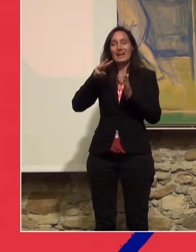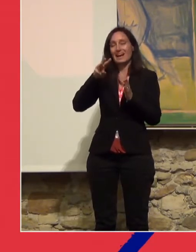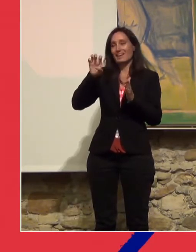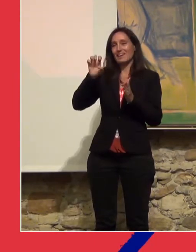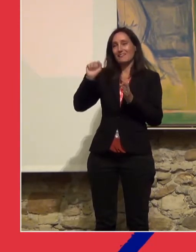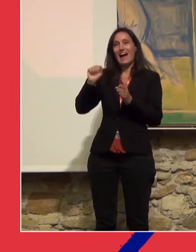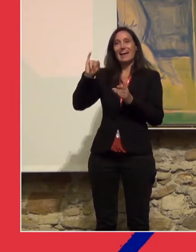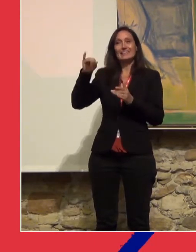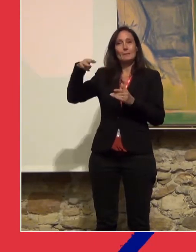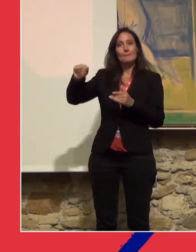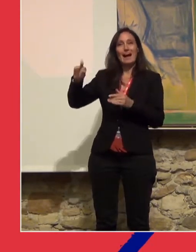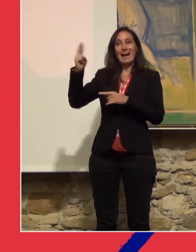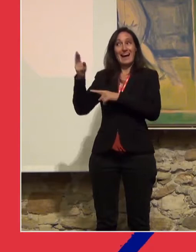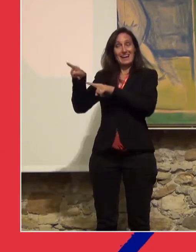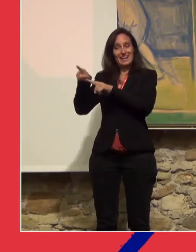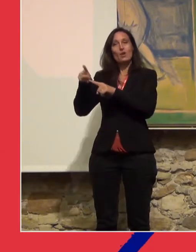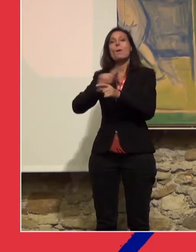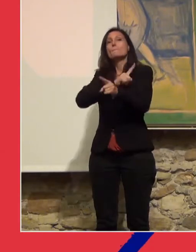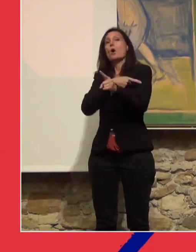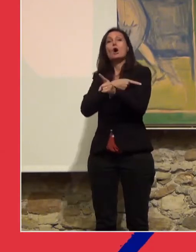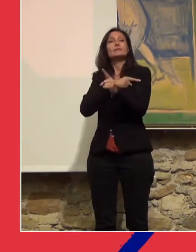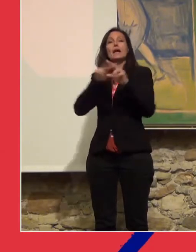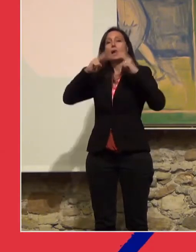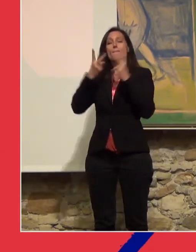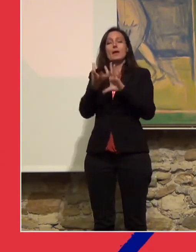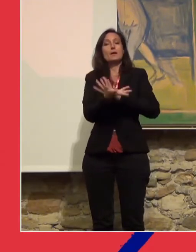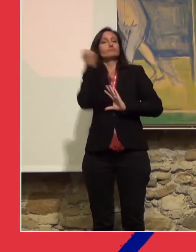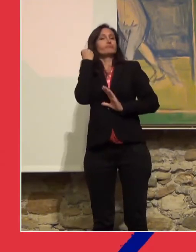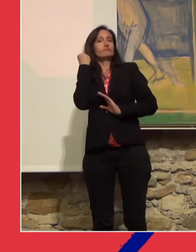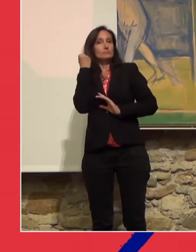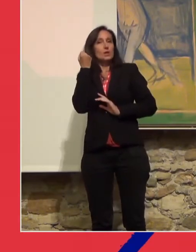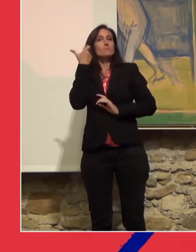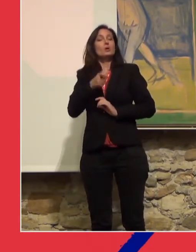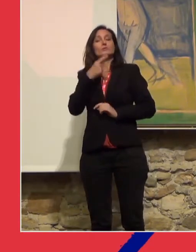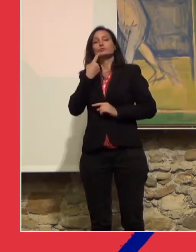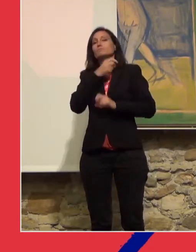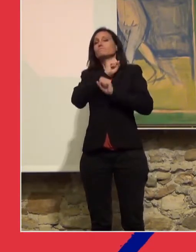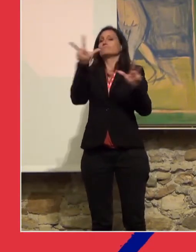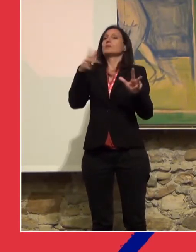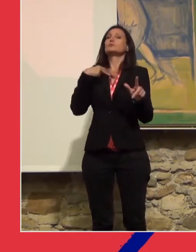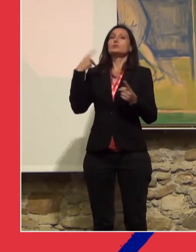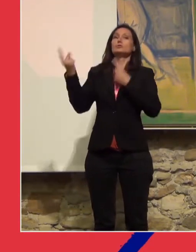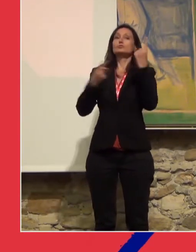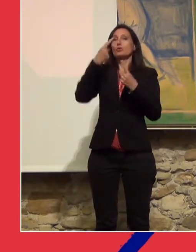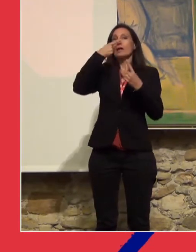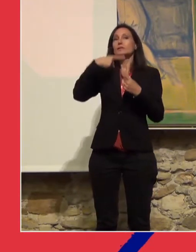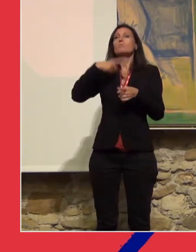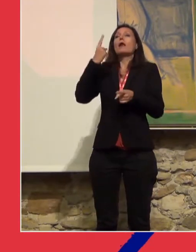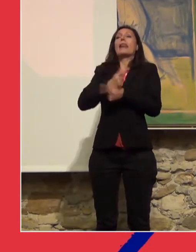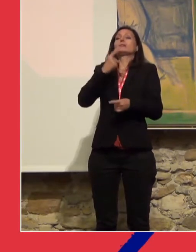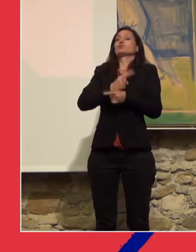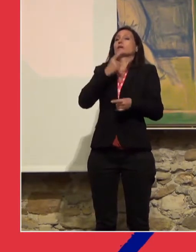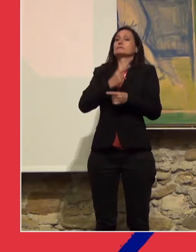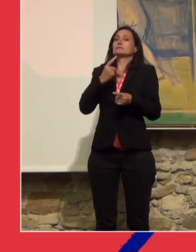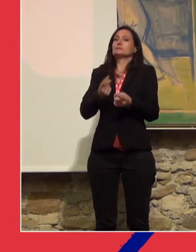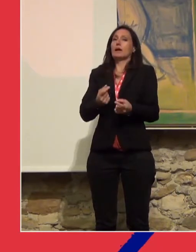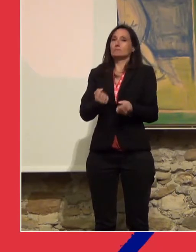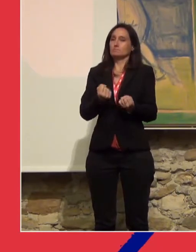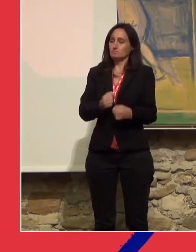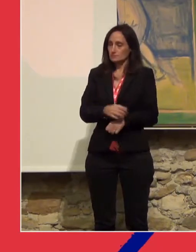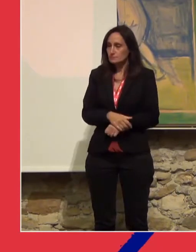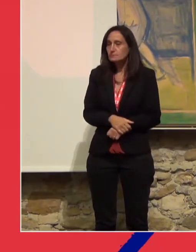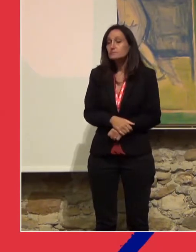poteri dichiarando lo stato di necessità. Ma la crisi economica, non meno